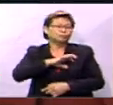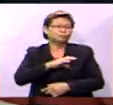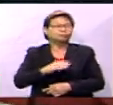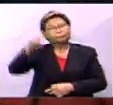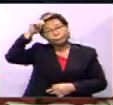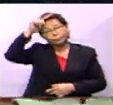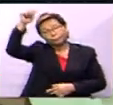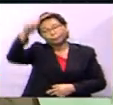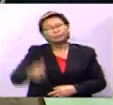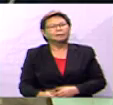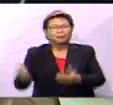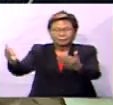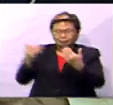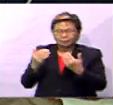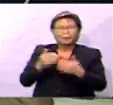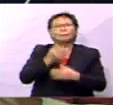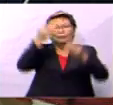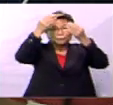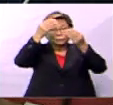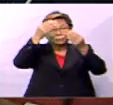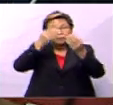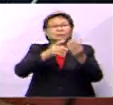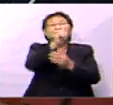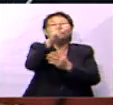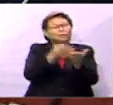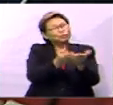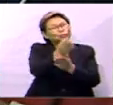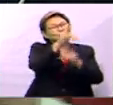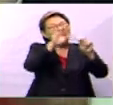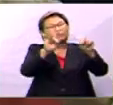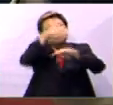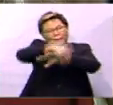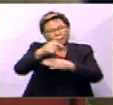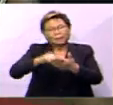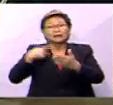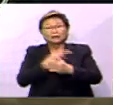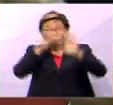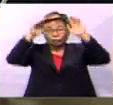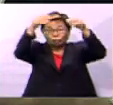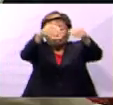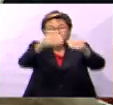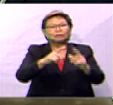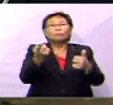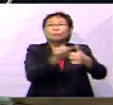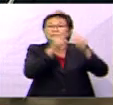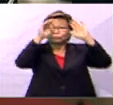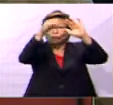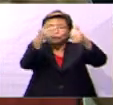kasih. Terima kasih kembali bersama bersiaran secara langsung melalui National 8 pada malam ini. Ya. Fokus kita ialah mengenai yang pertama